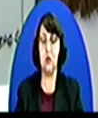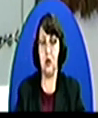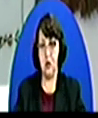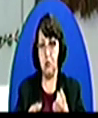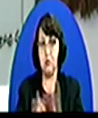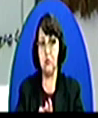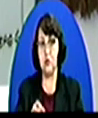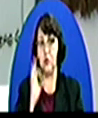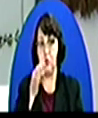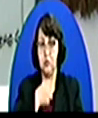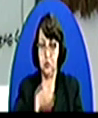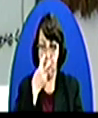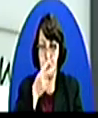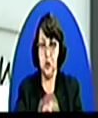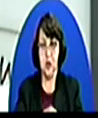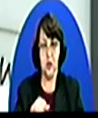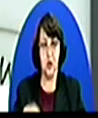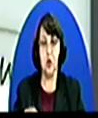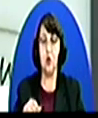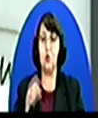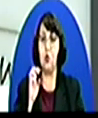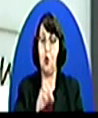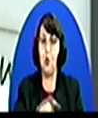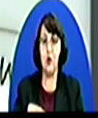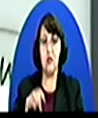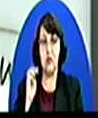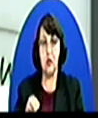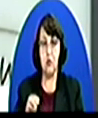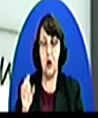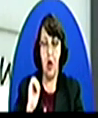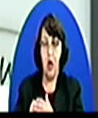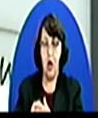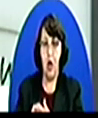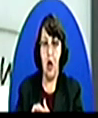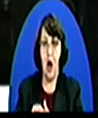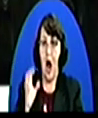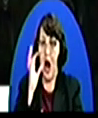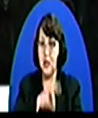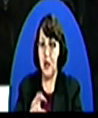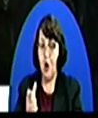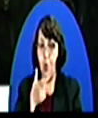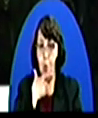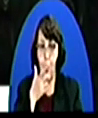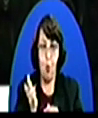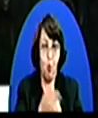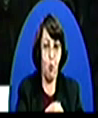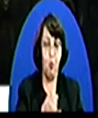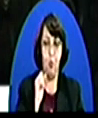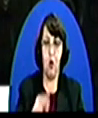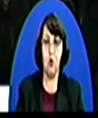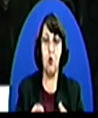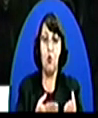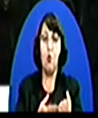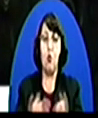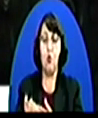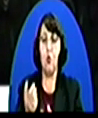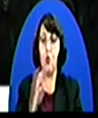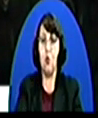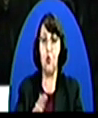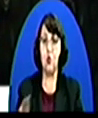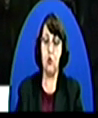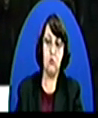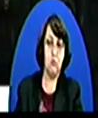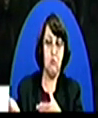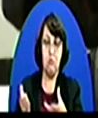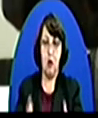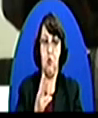байна. За хэрв тухайн иргэн хувийн тэтгэврийн хуримтлалаа ашиглаж амжихгүйгээр нас барсан тохиолдолд хуримтлалыг өр хүүхэд нь өвлүүлж болох